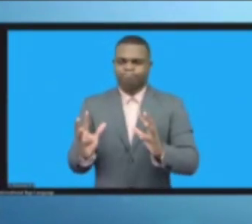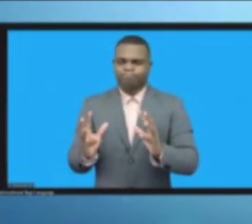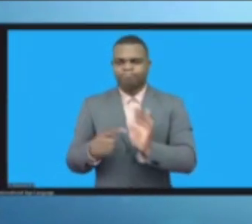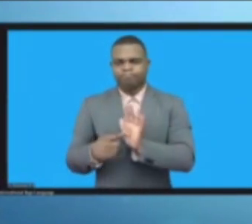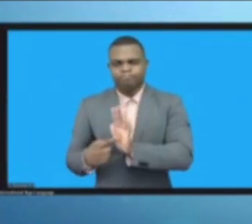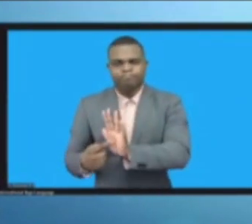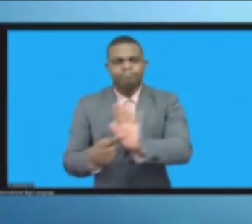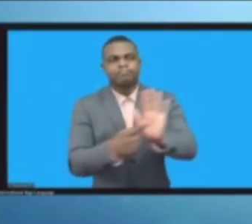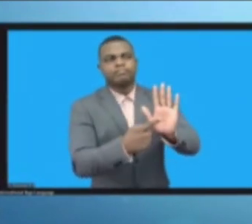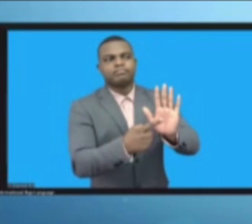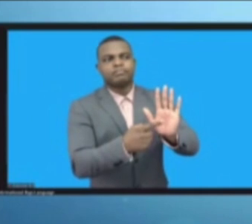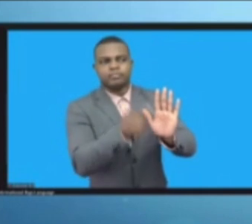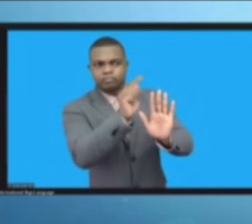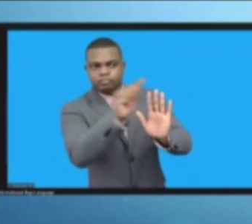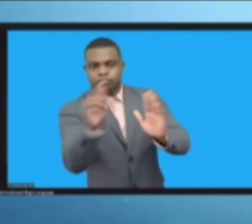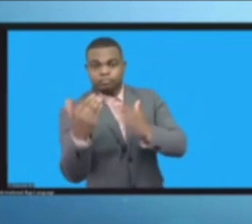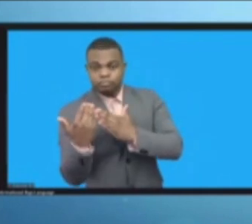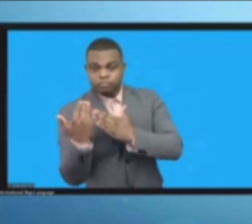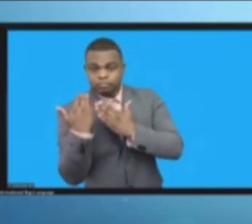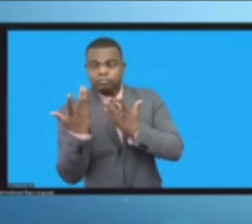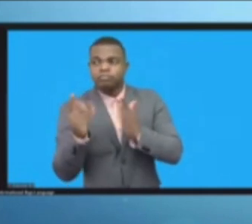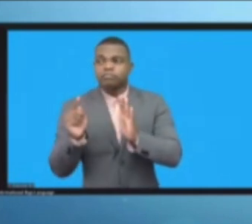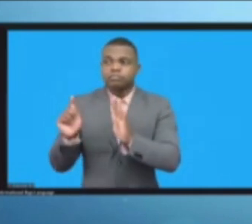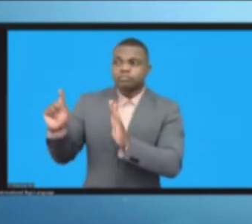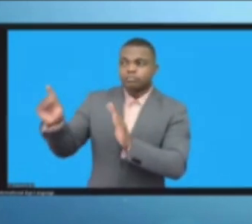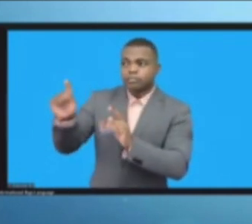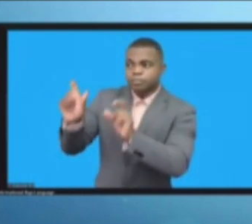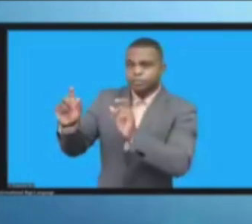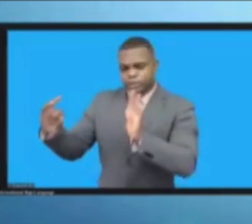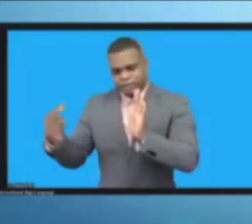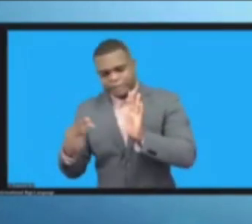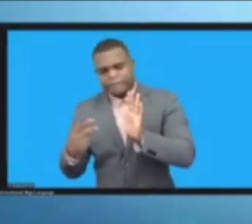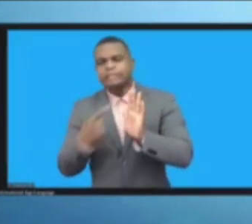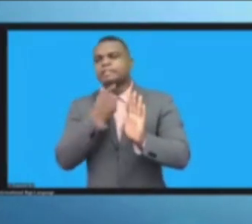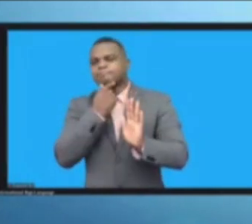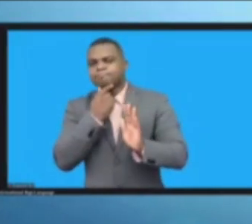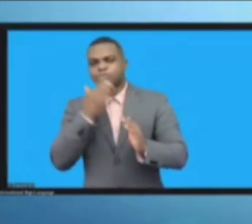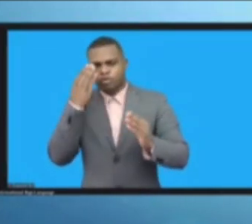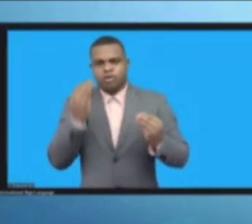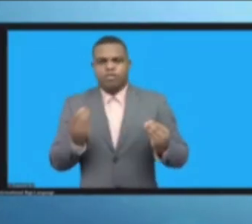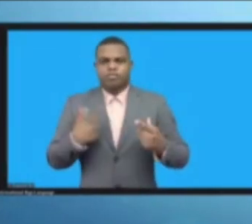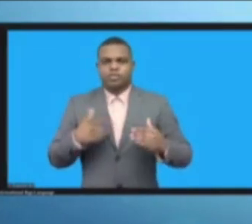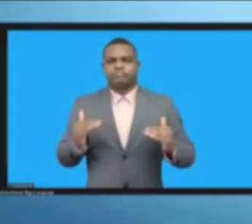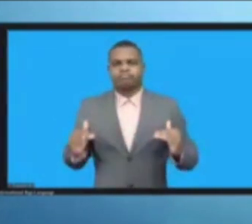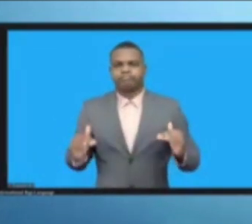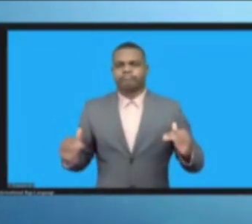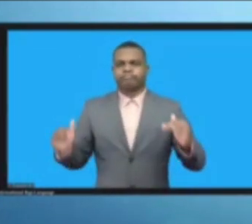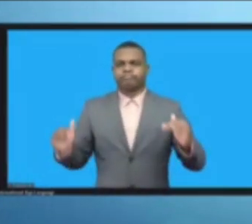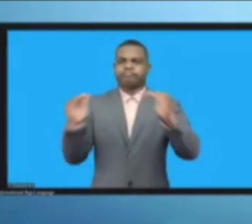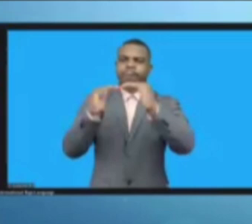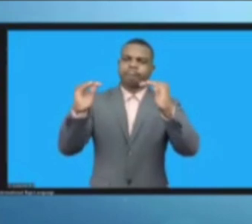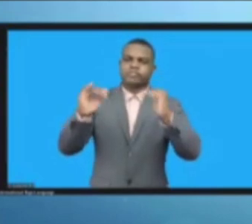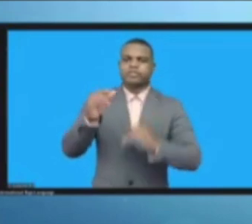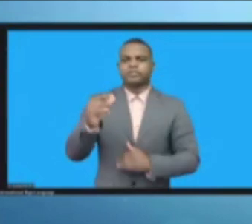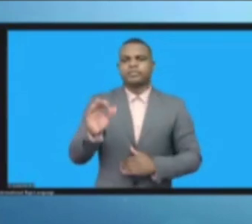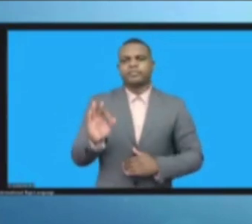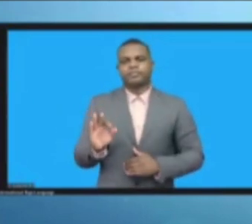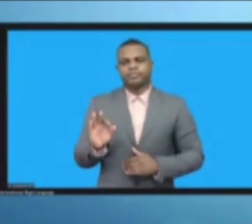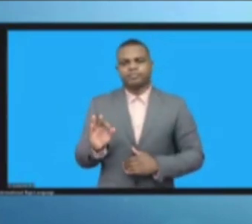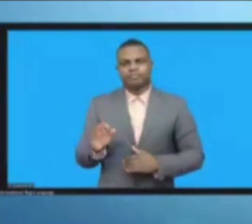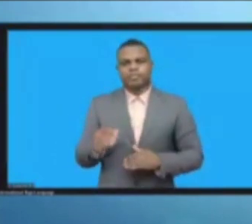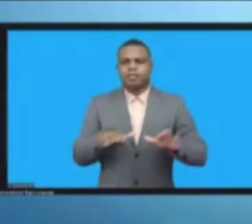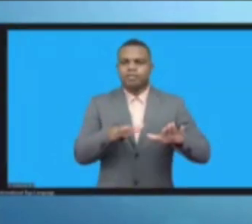должны использовать эту площадку для того, чтобы достичь тех итогов, к которым мы стремимся на всех уровнях.